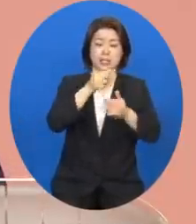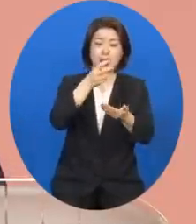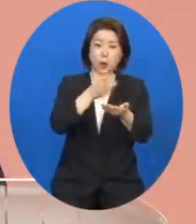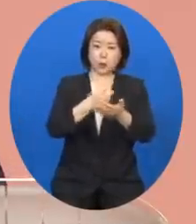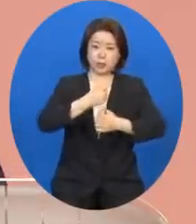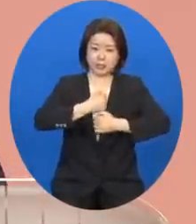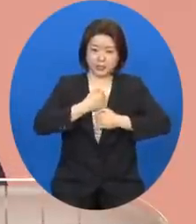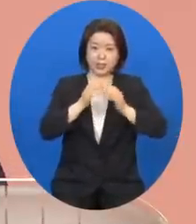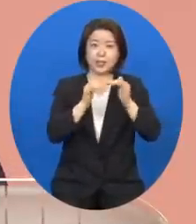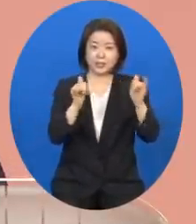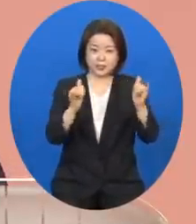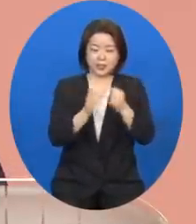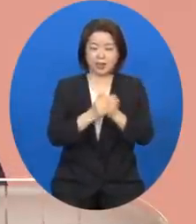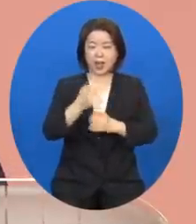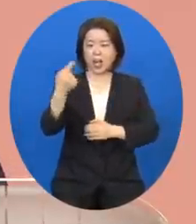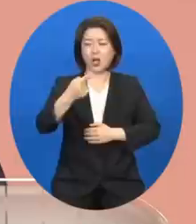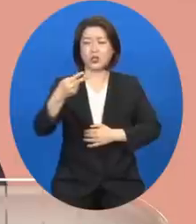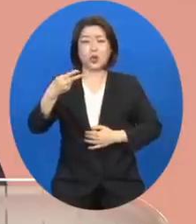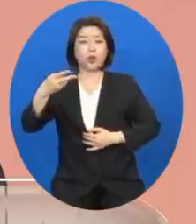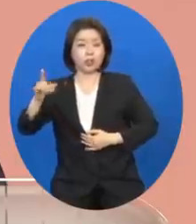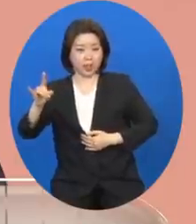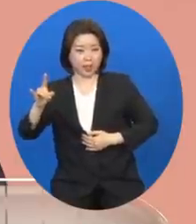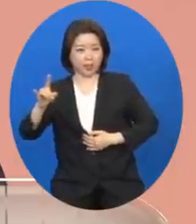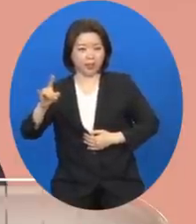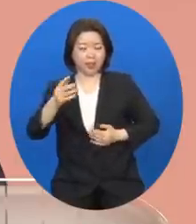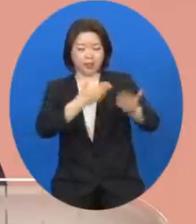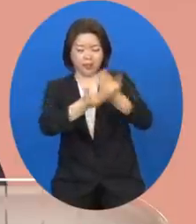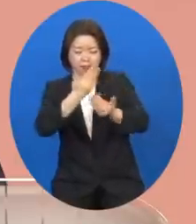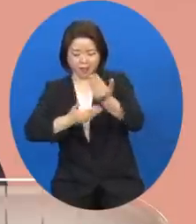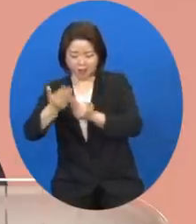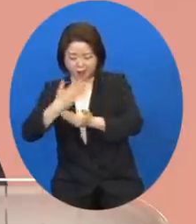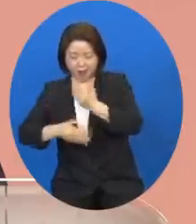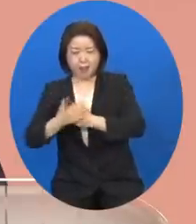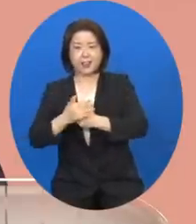자에게는 천대까지 은혜를 베푸느니라.